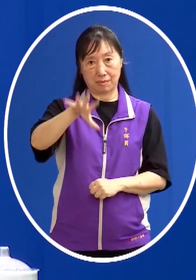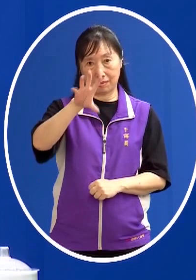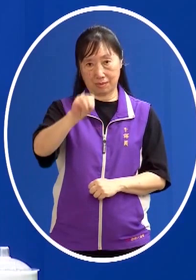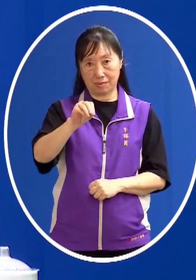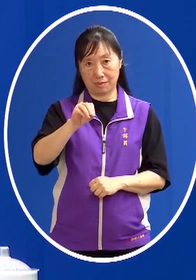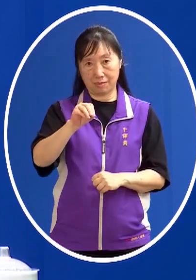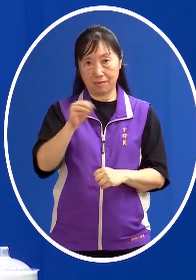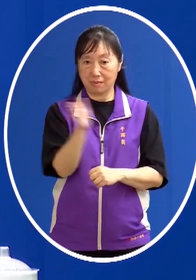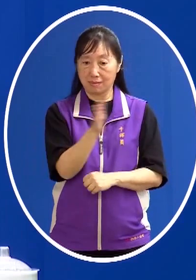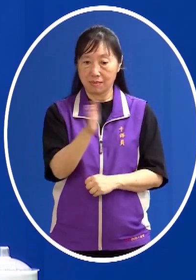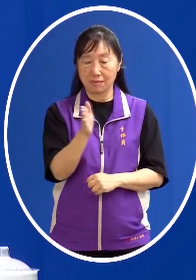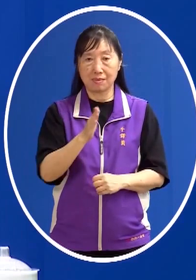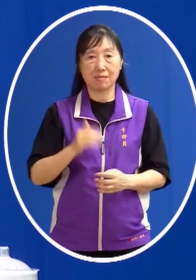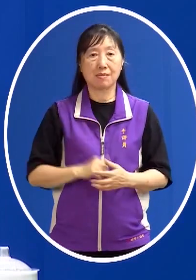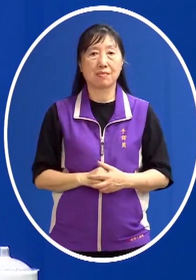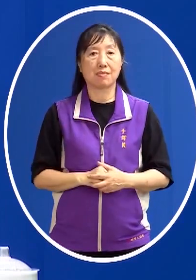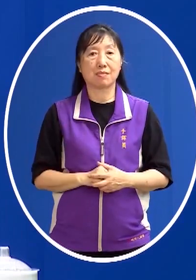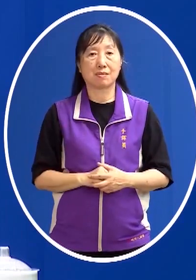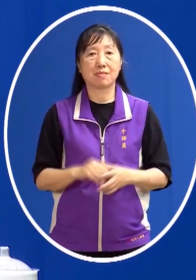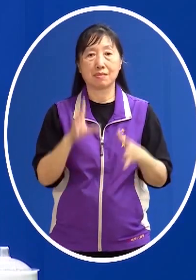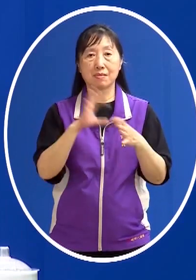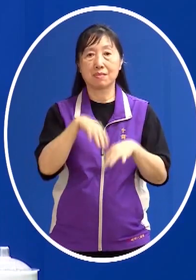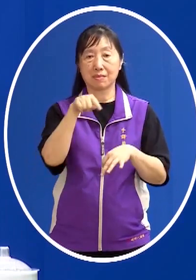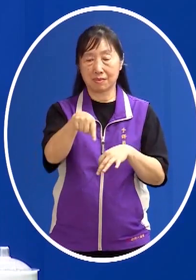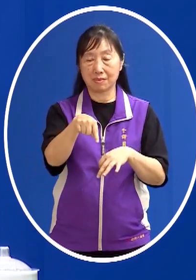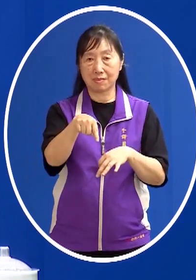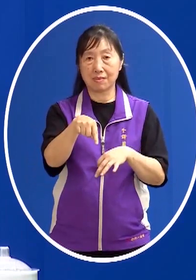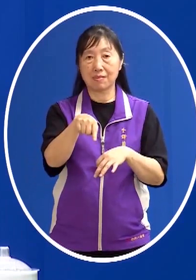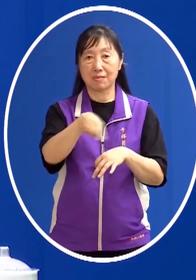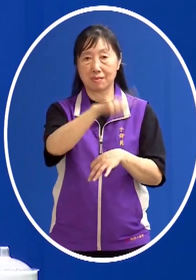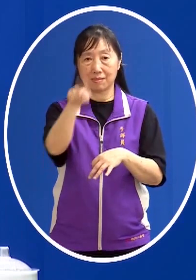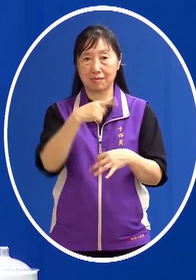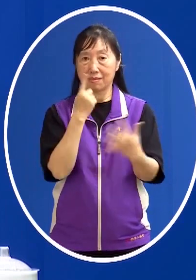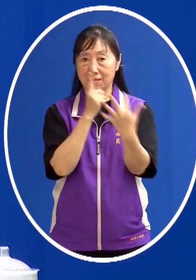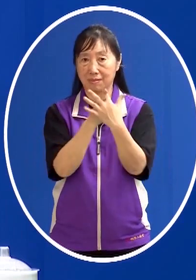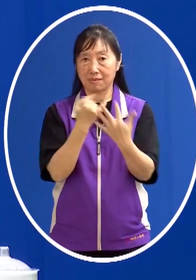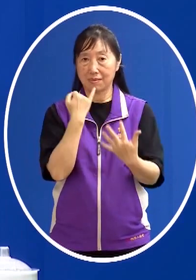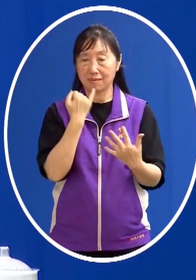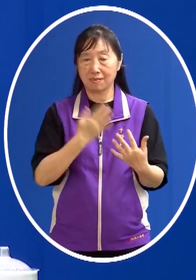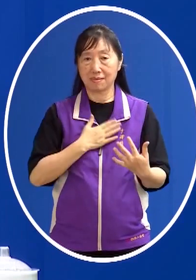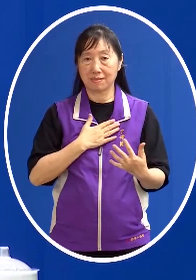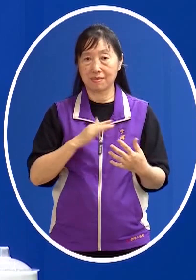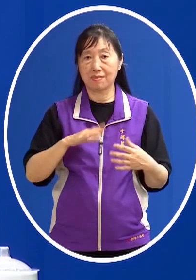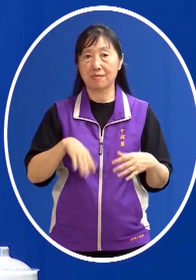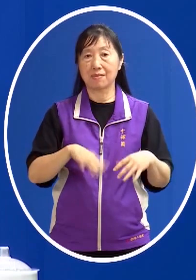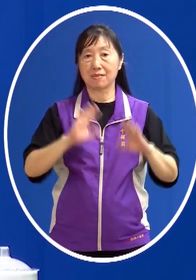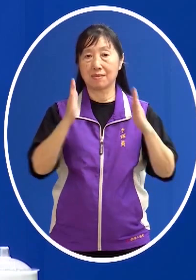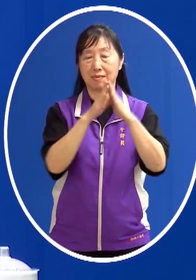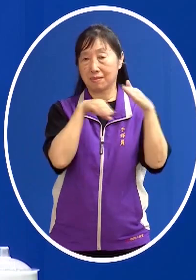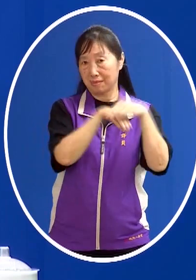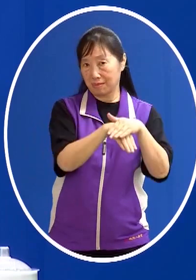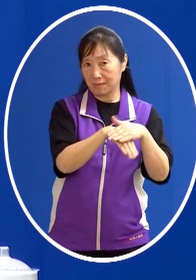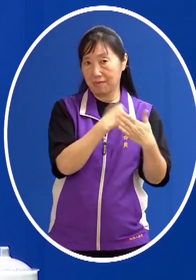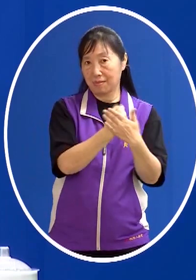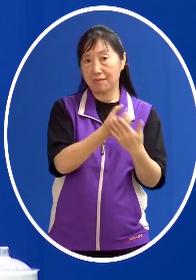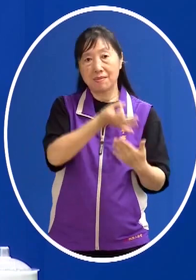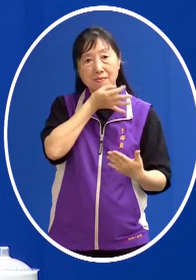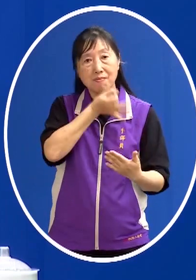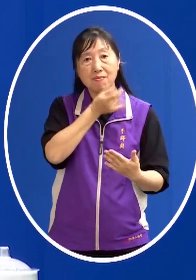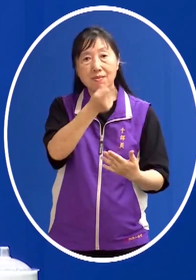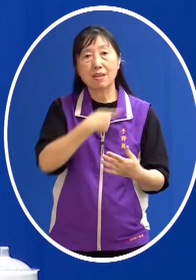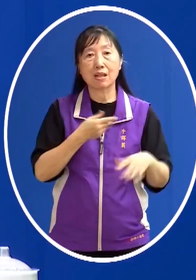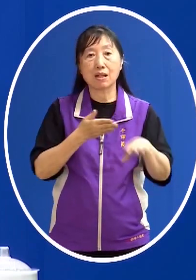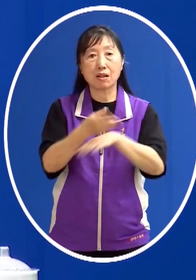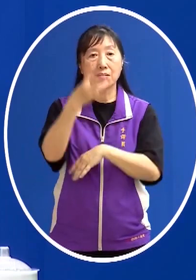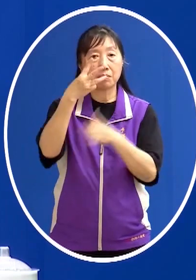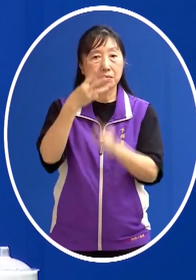8000万片左右。所以从这地方可以看得出来，在库存充足而且超过3亿片